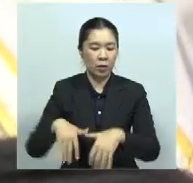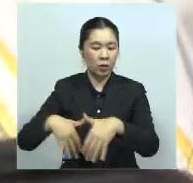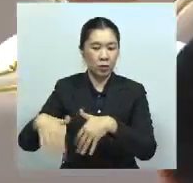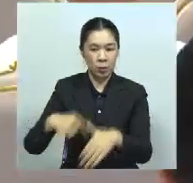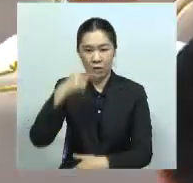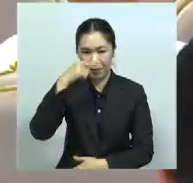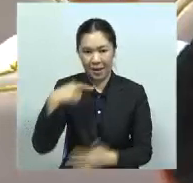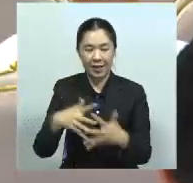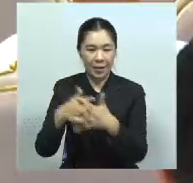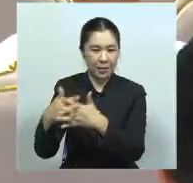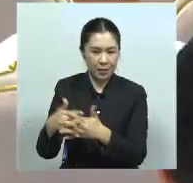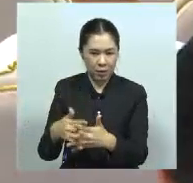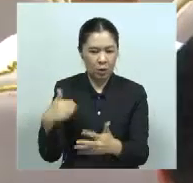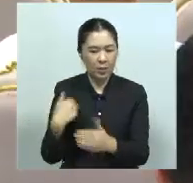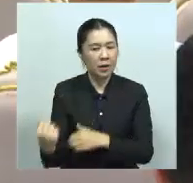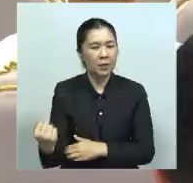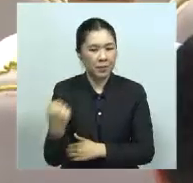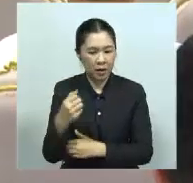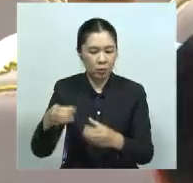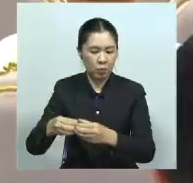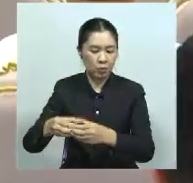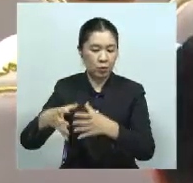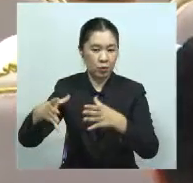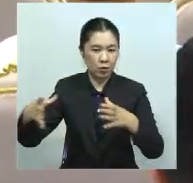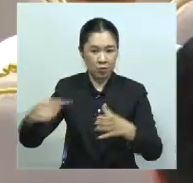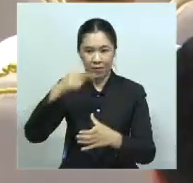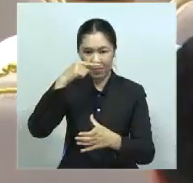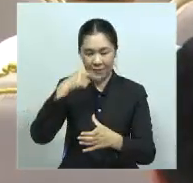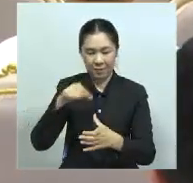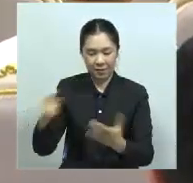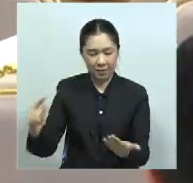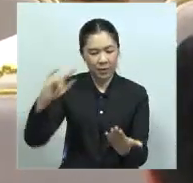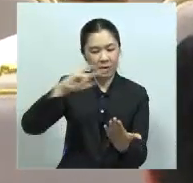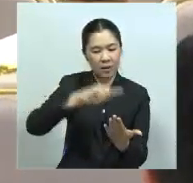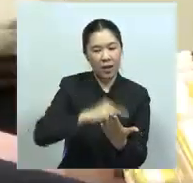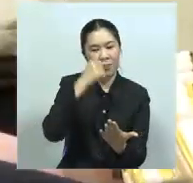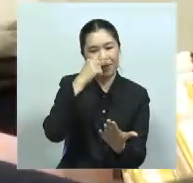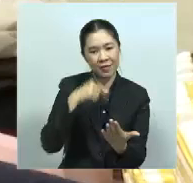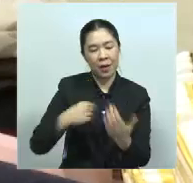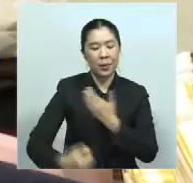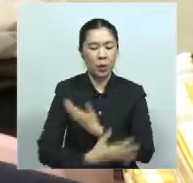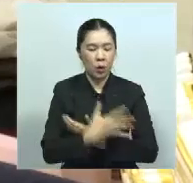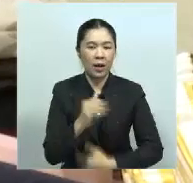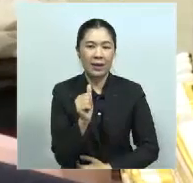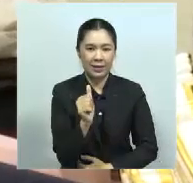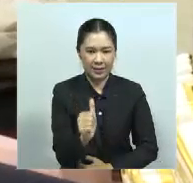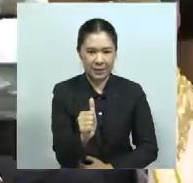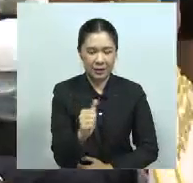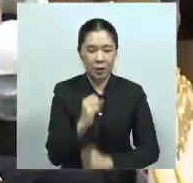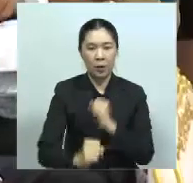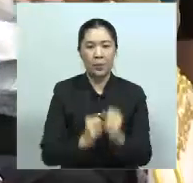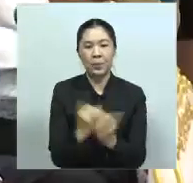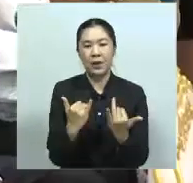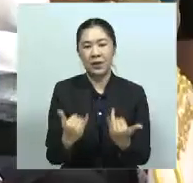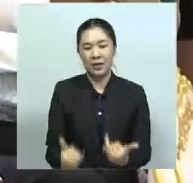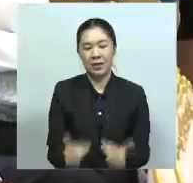ที่มีความเข้มแข็งและมีขนาดใหญ่ที่สุดการกลับมาเยือนประเทศไทยจึงถือเป็นโอกาสที่ดีเนื่องจากปีนี้เป็นปีมหามงคล